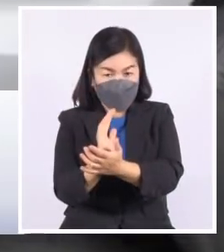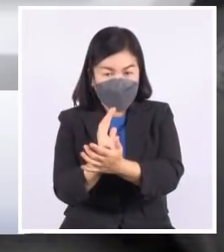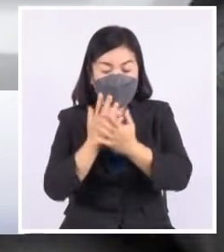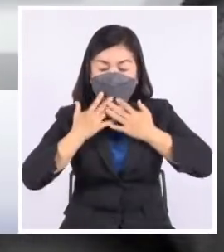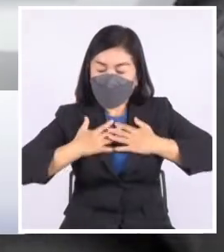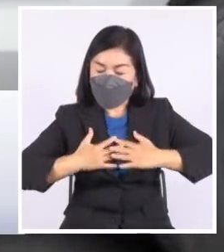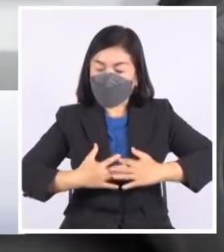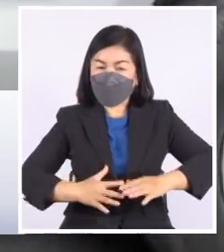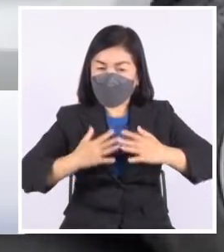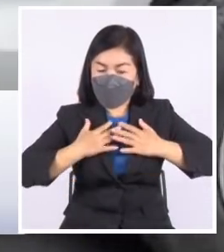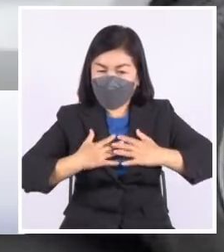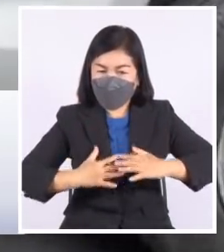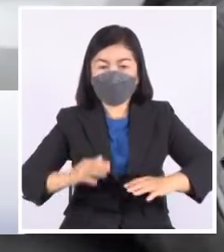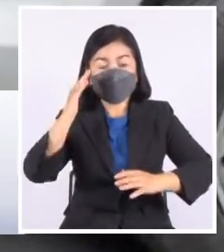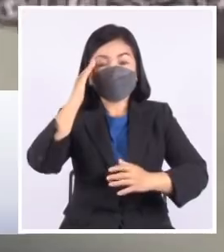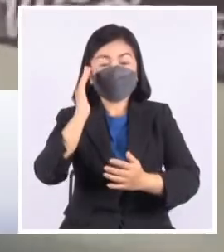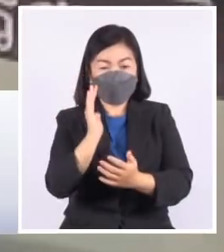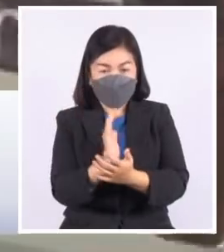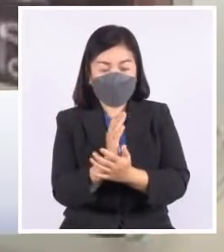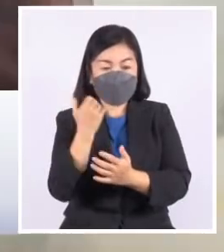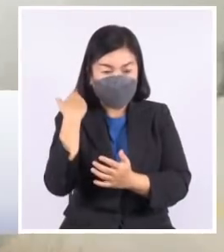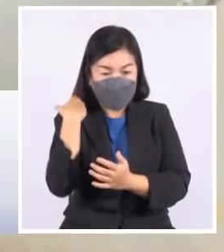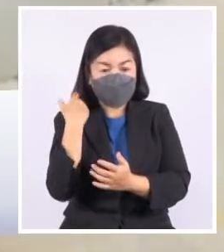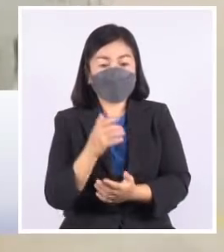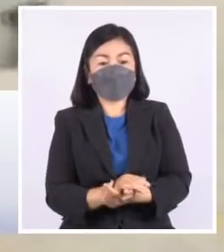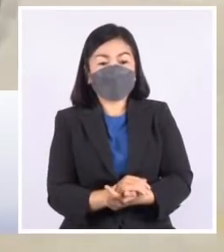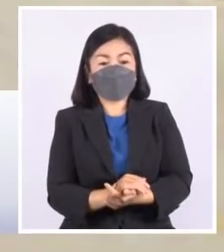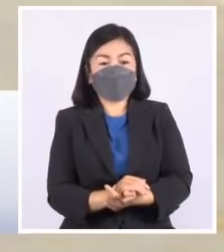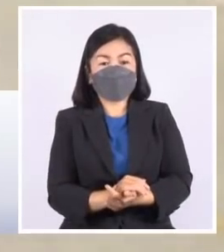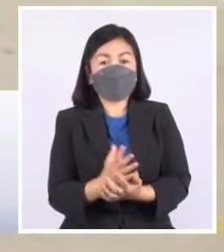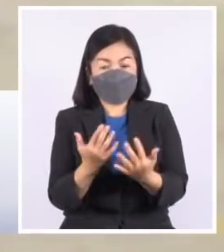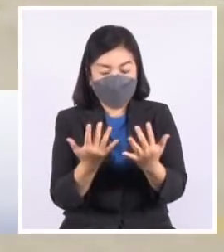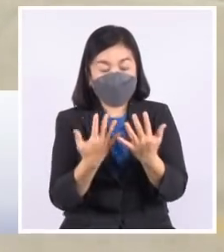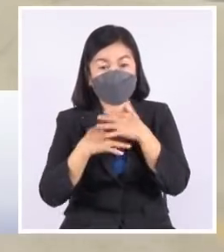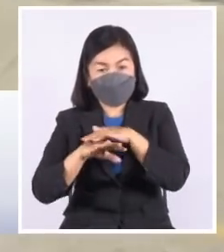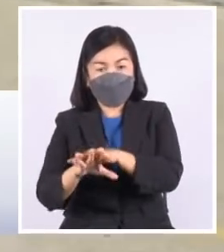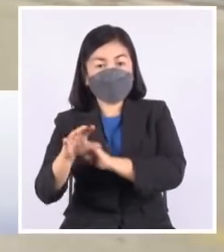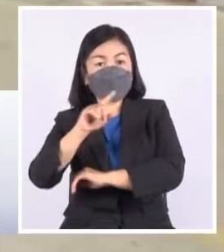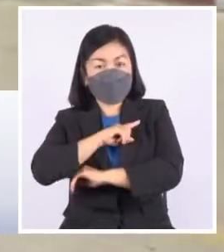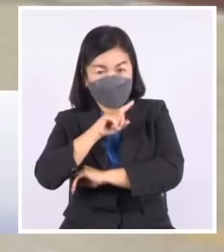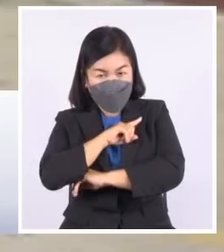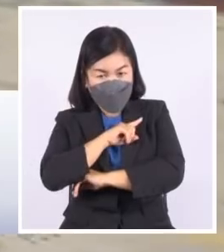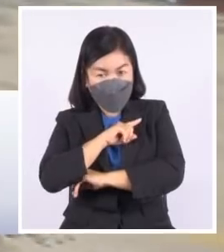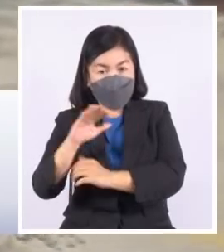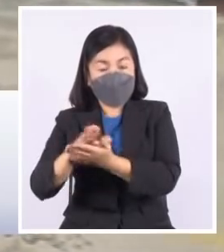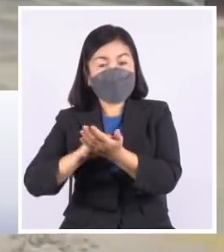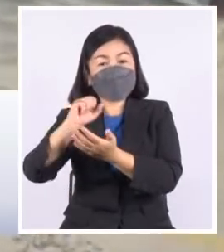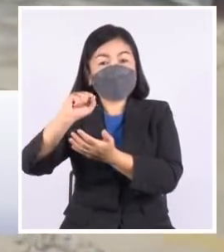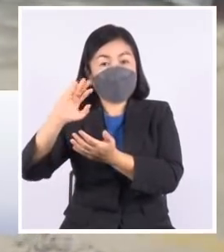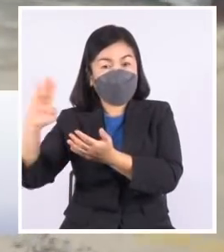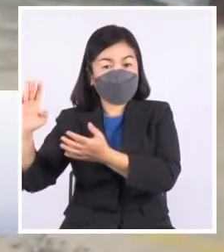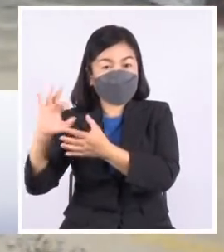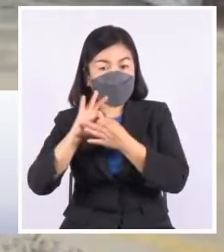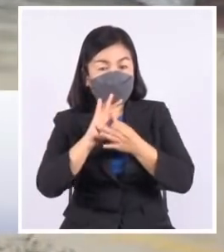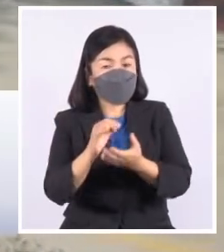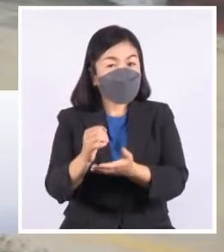ติอารมณ์ที่โรงพักไว้ก่อนนี่นะครับแล้วก็เขาก็จะประสานหน่วยงานที่เกี่ยวข้องเนี่ยสถาบันกัลยาราชนครินทร์